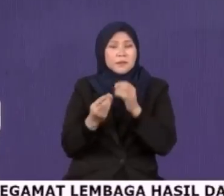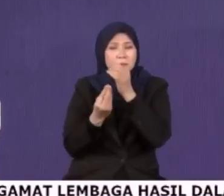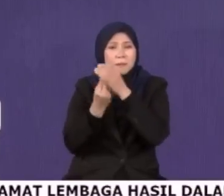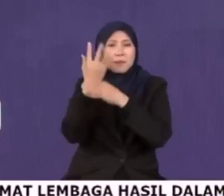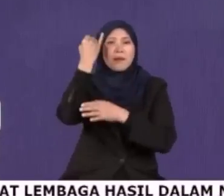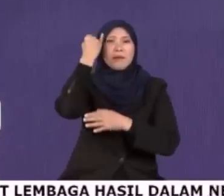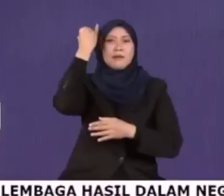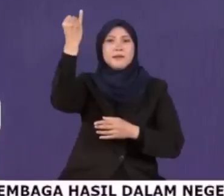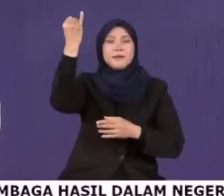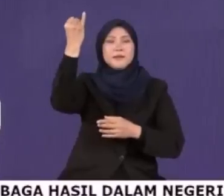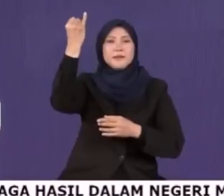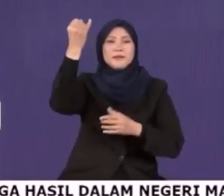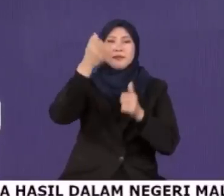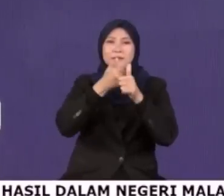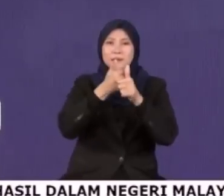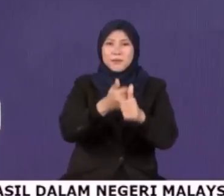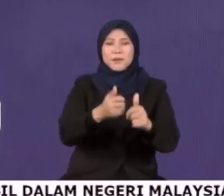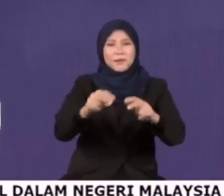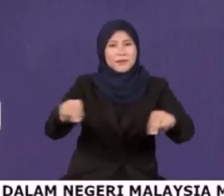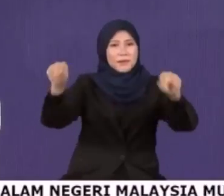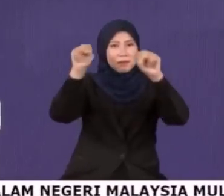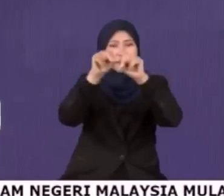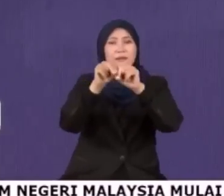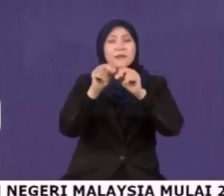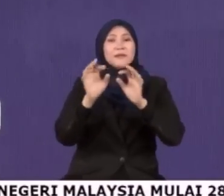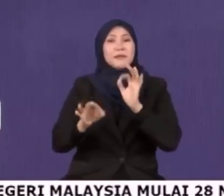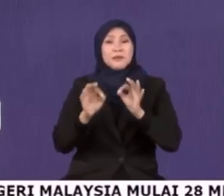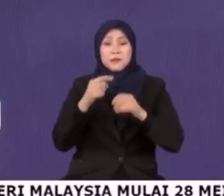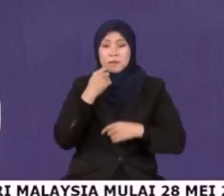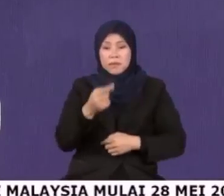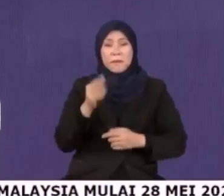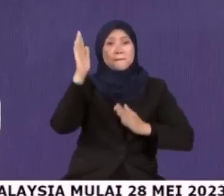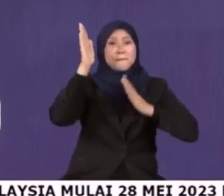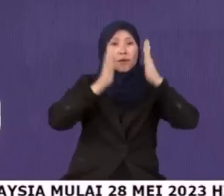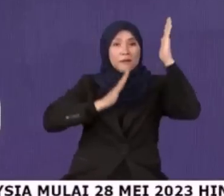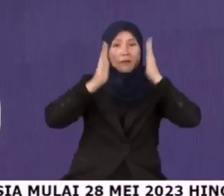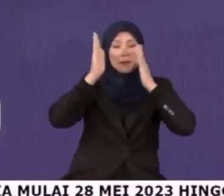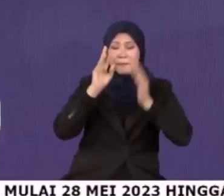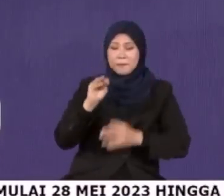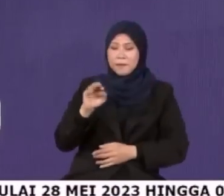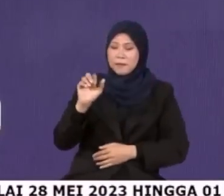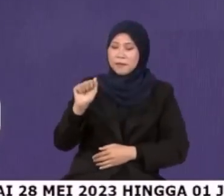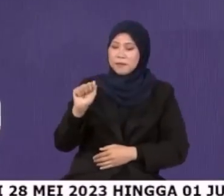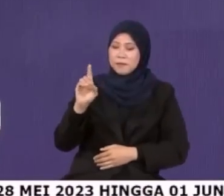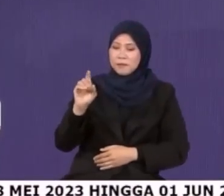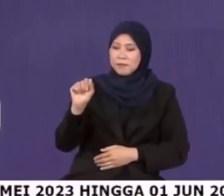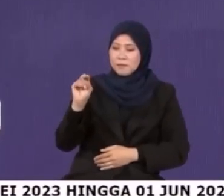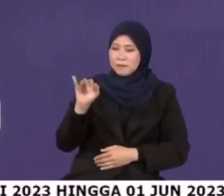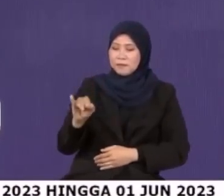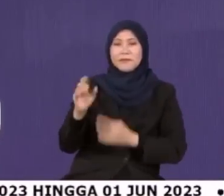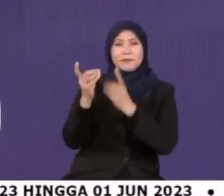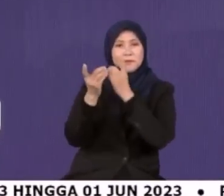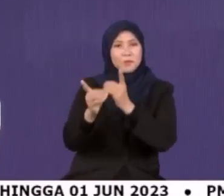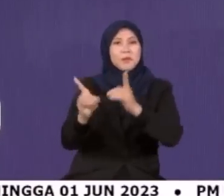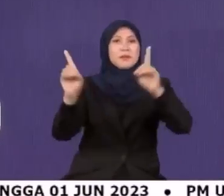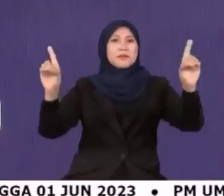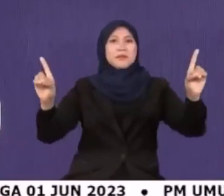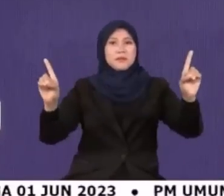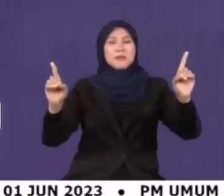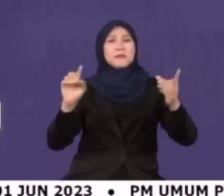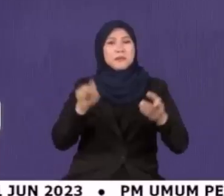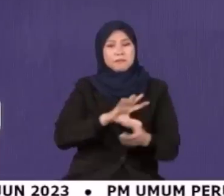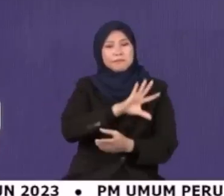berdasarkan nilai Kalau kita bicara Malaysia ini madani dan demokrasi maknanya kita